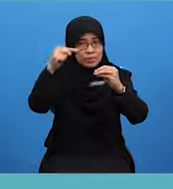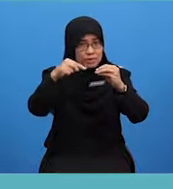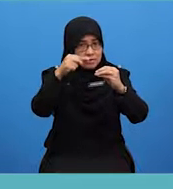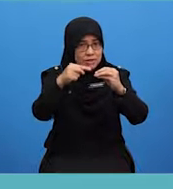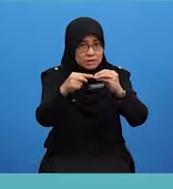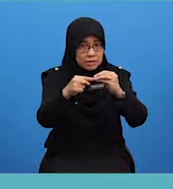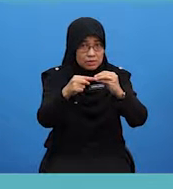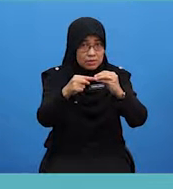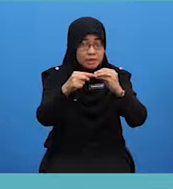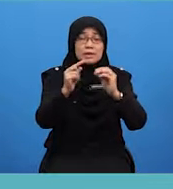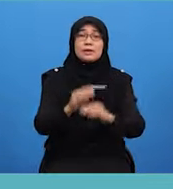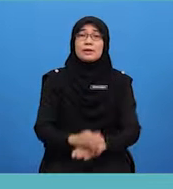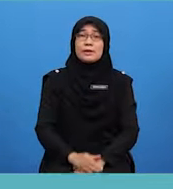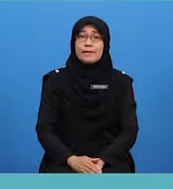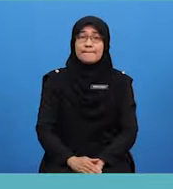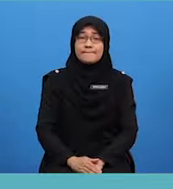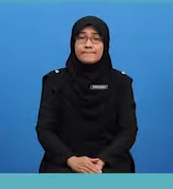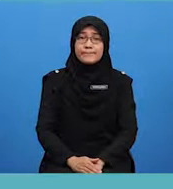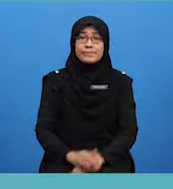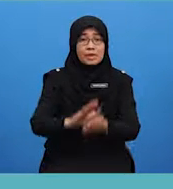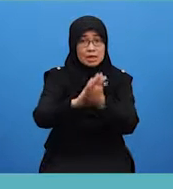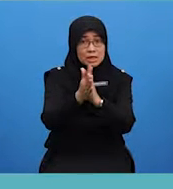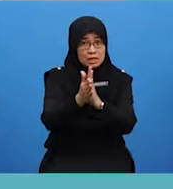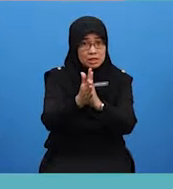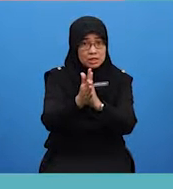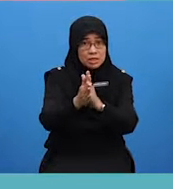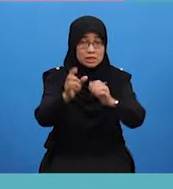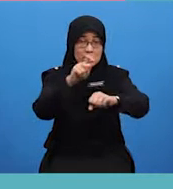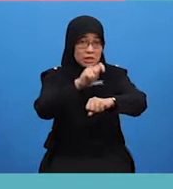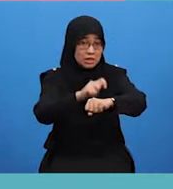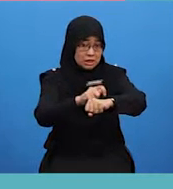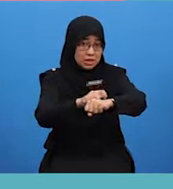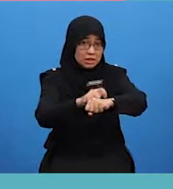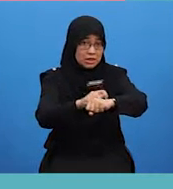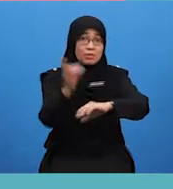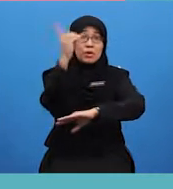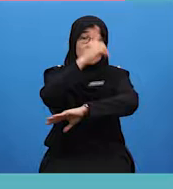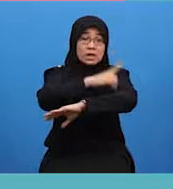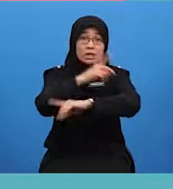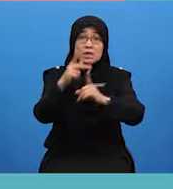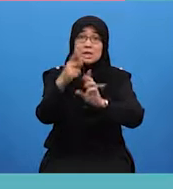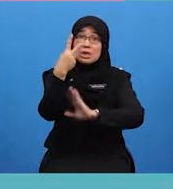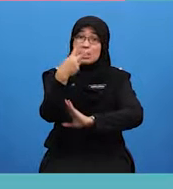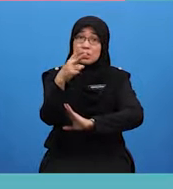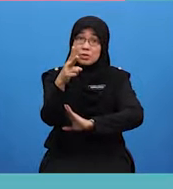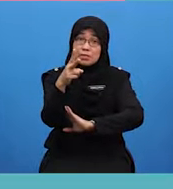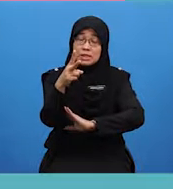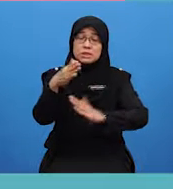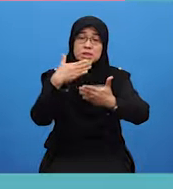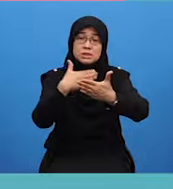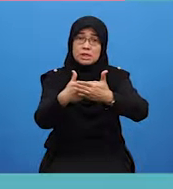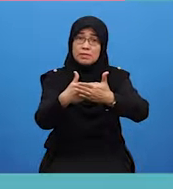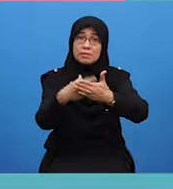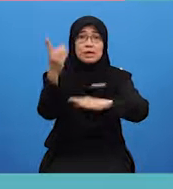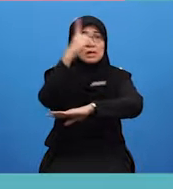ini. Jadi, tempoh untuk fasa ketiga ialah hari ke-12 hingga hari